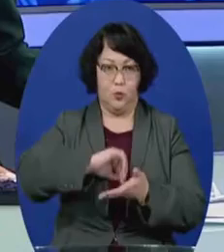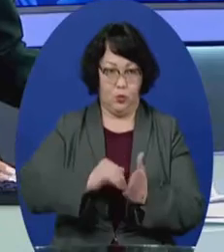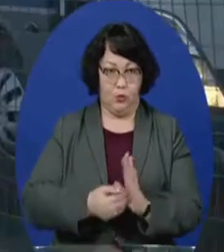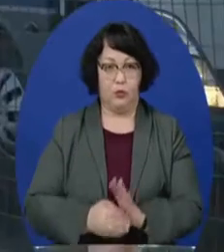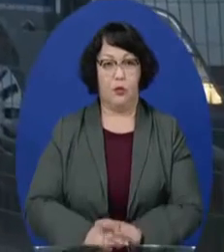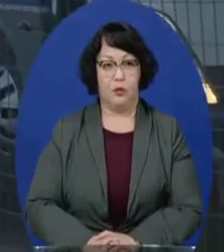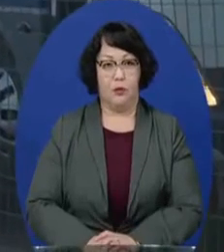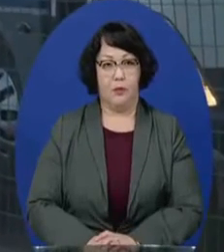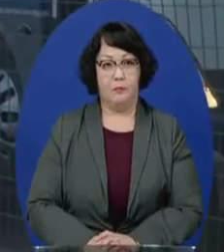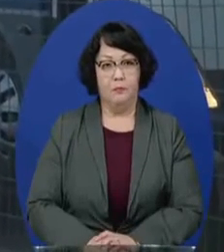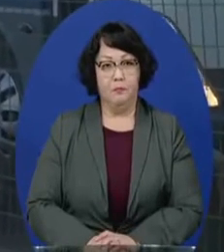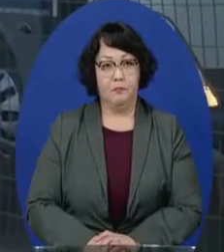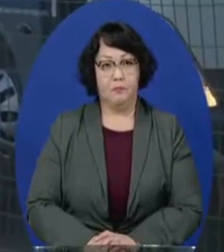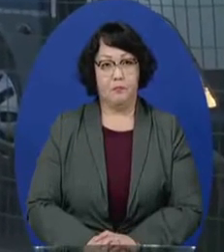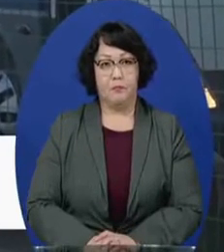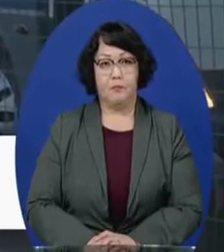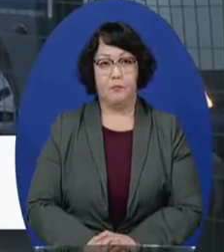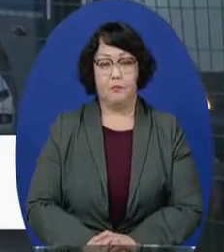байна.